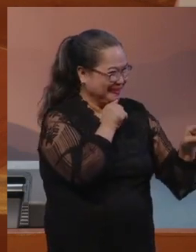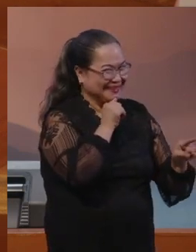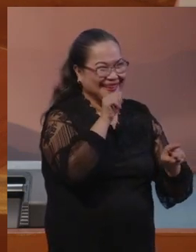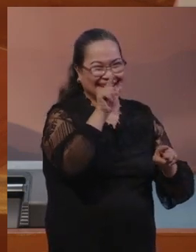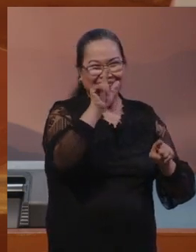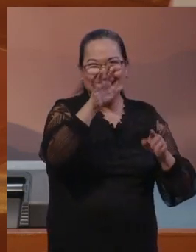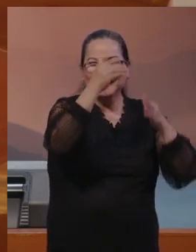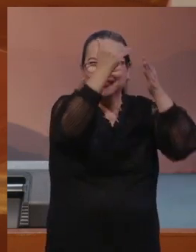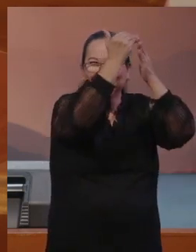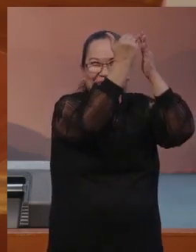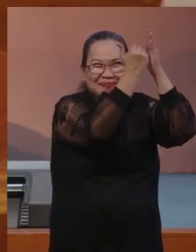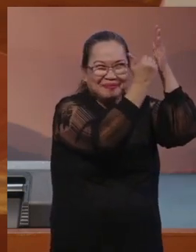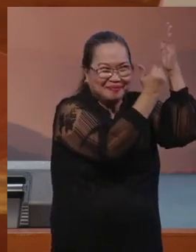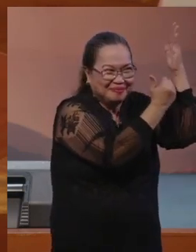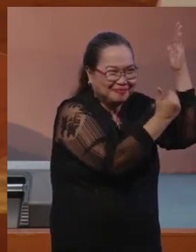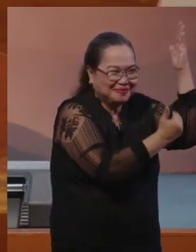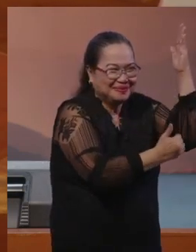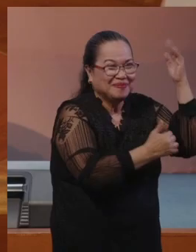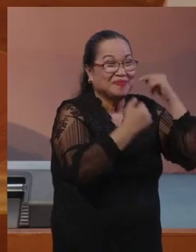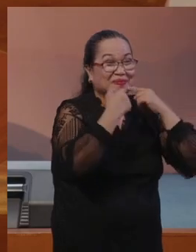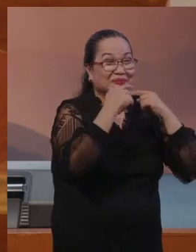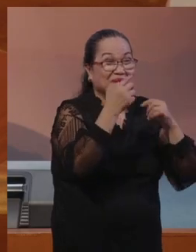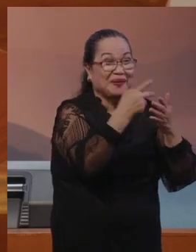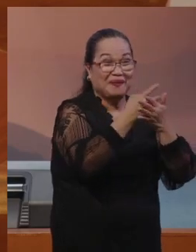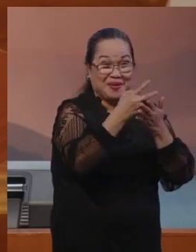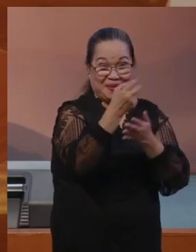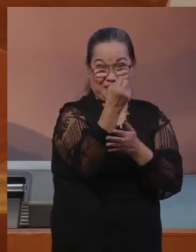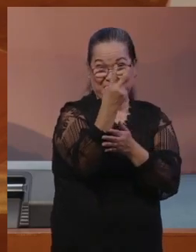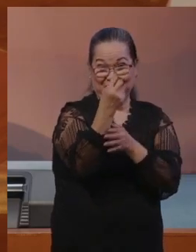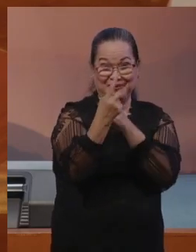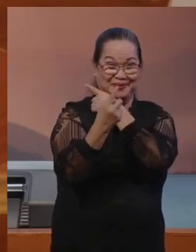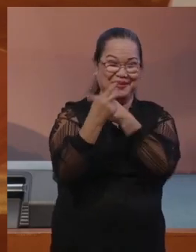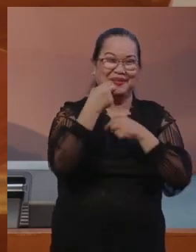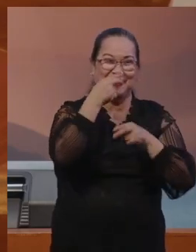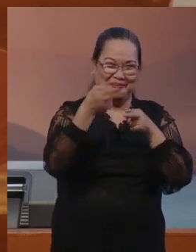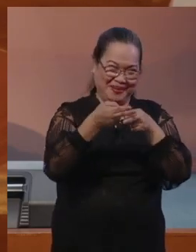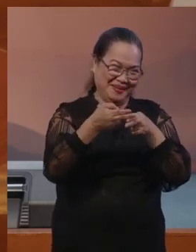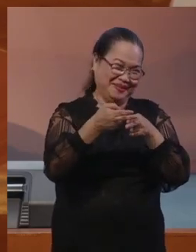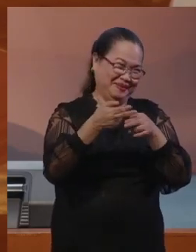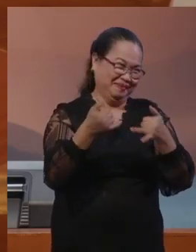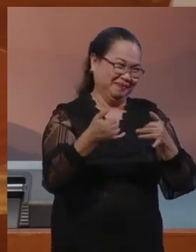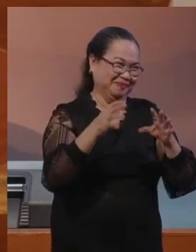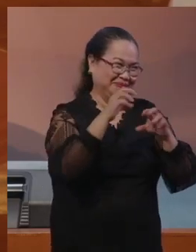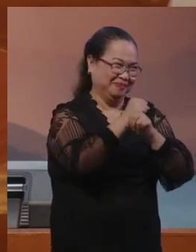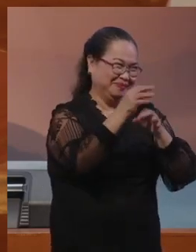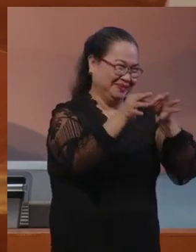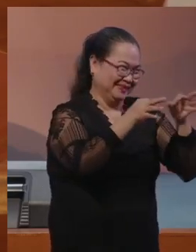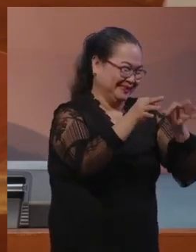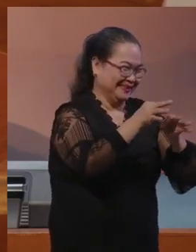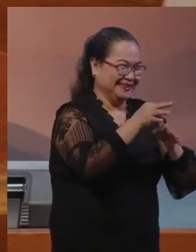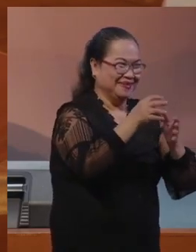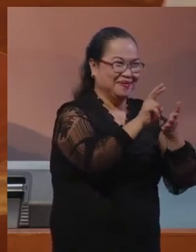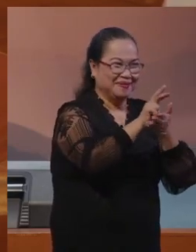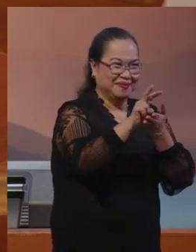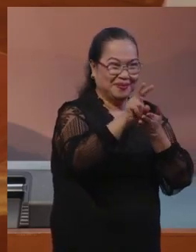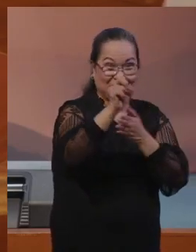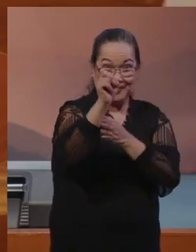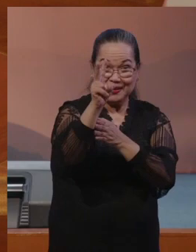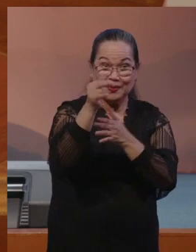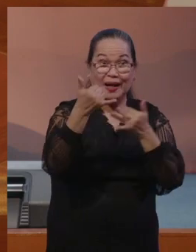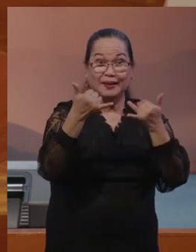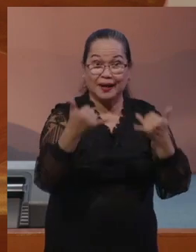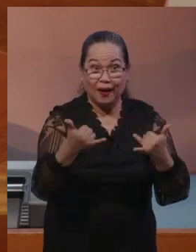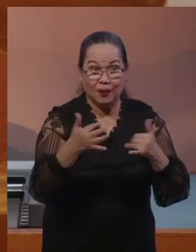verses to. No? Pero nasa verse 12 na po tayo. So malapit na. No? Okay. Verse 12. Now